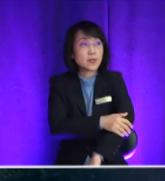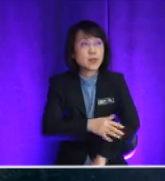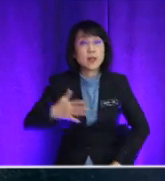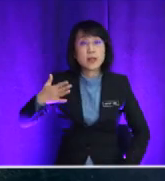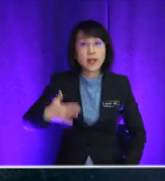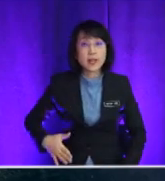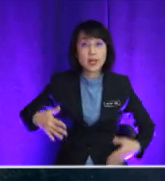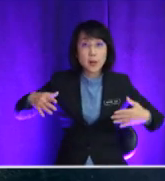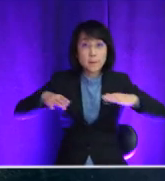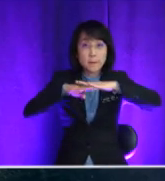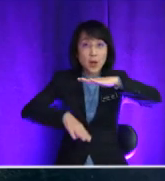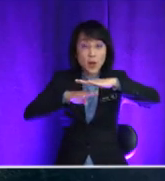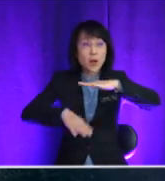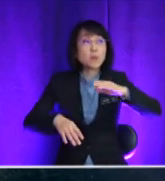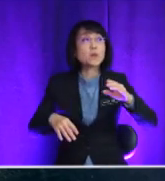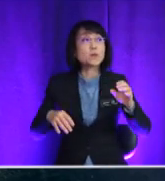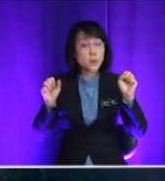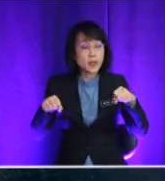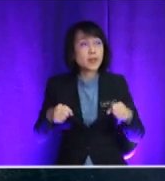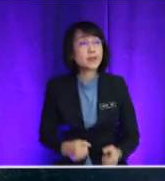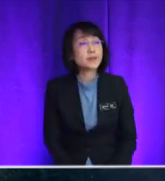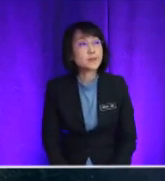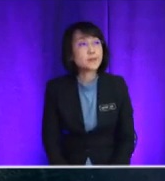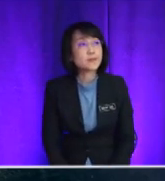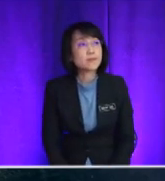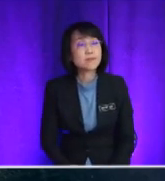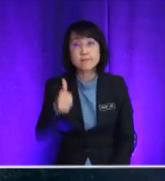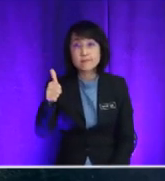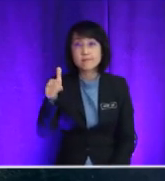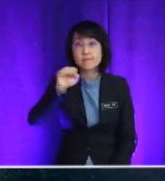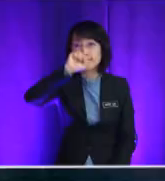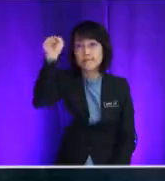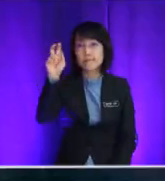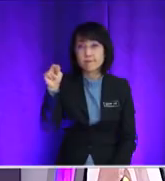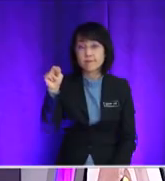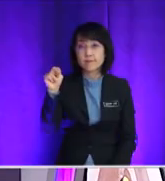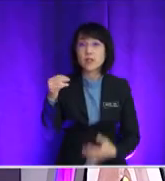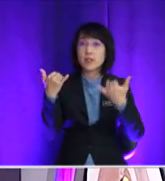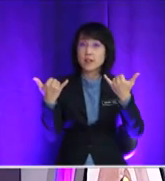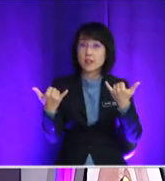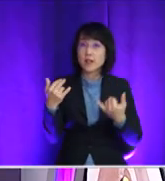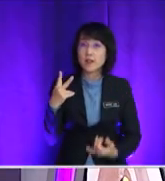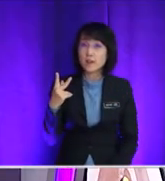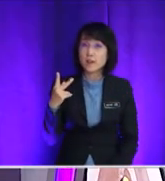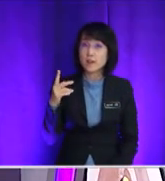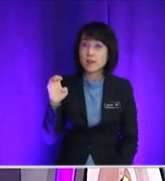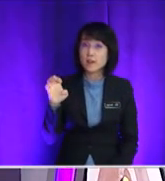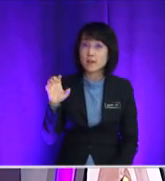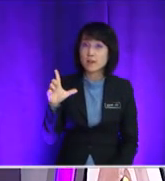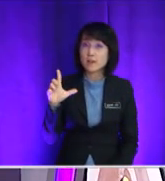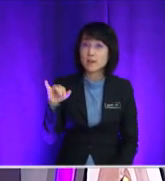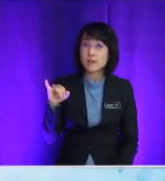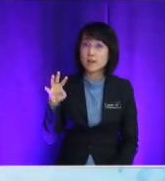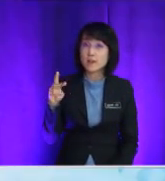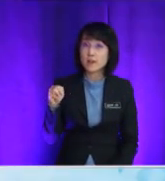febrik boleh juga oke bagus soalnya tuh Oke keliling pula untuk kelim kelim